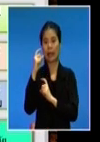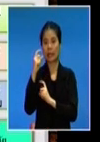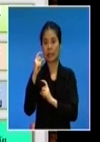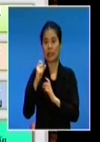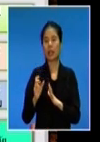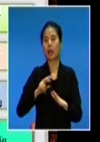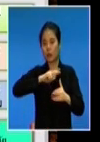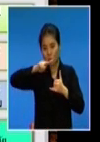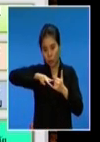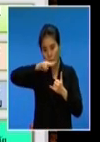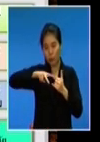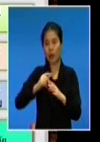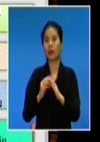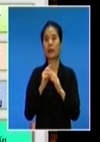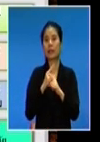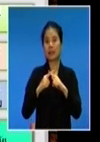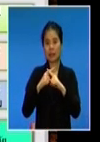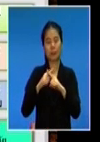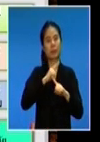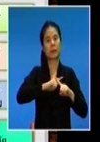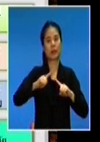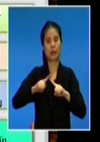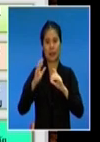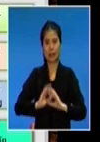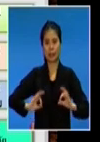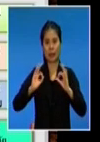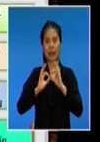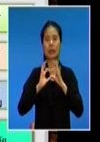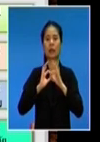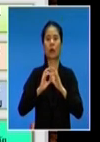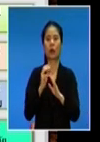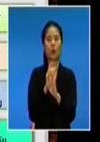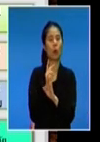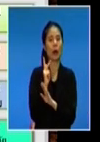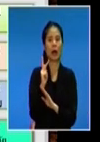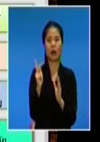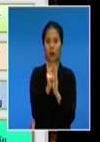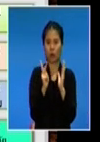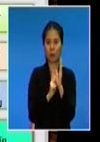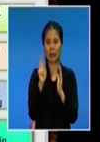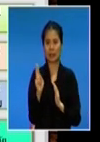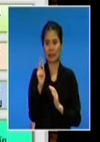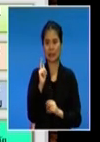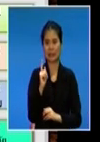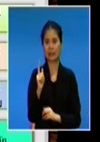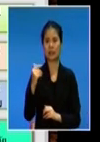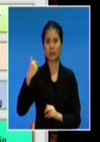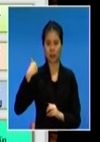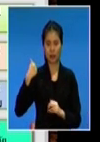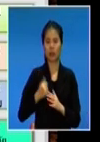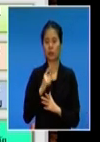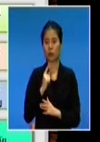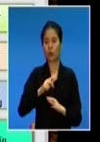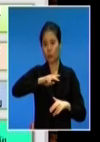ครับก็นำเรียนว่าตรงนี้สำคัญกว่าบังคับใช้กฎหมายอีกแต่ว่าเราวางไว้อย่างที่ผมบอกแต่ว่าพ